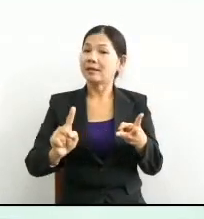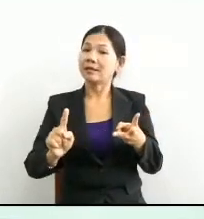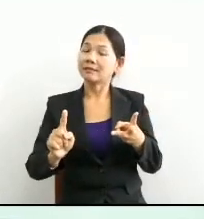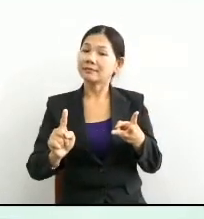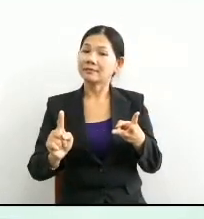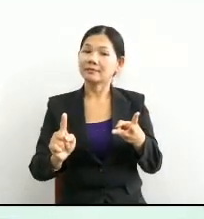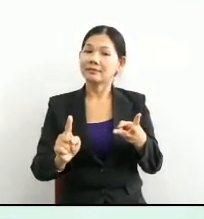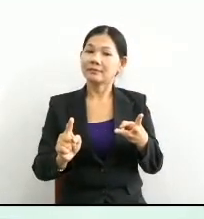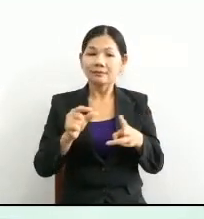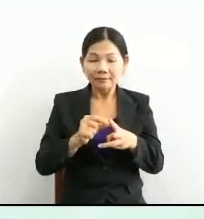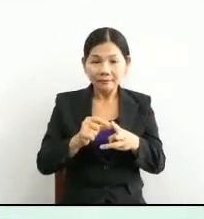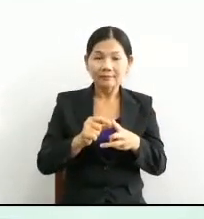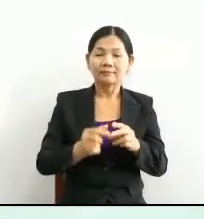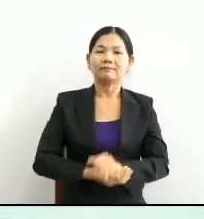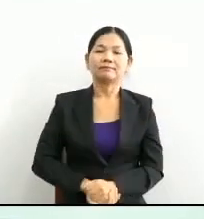về vắt cho nạn sáp